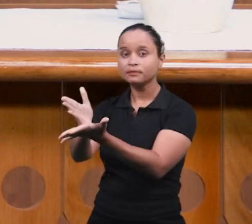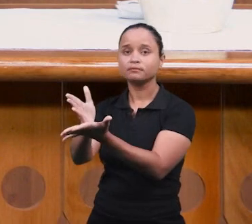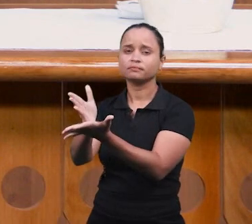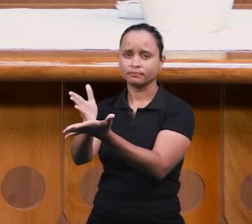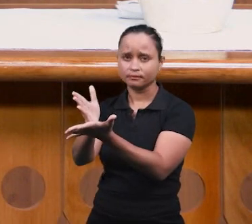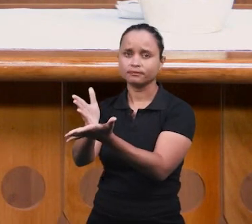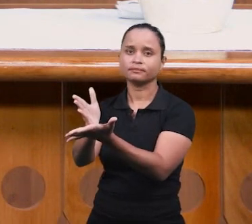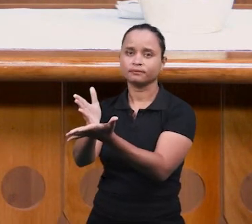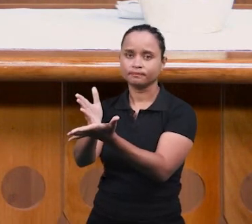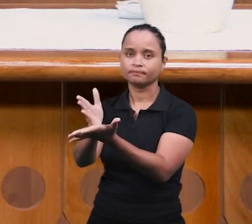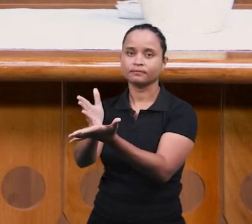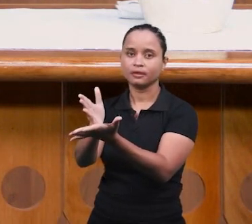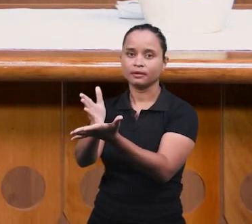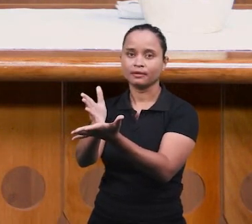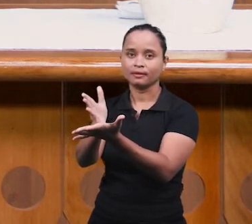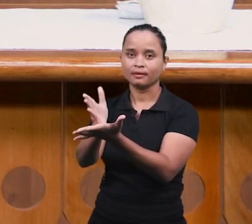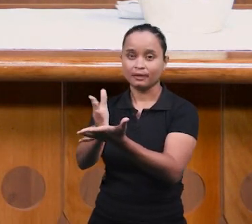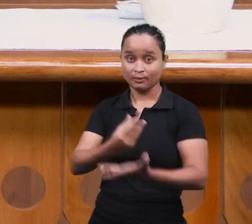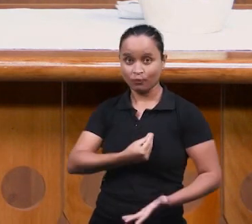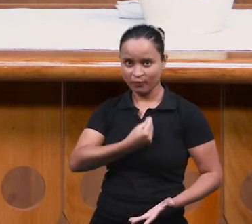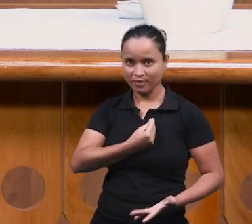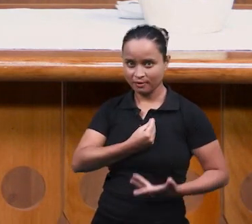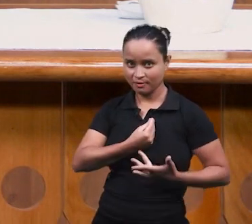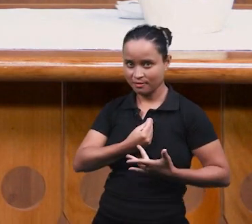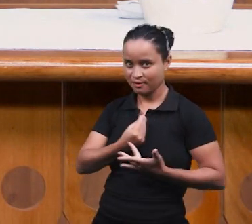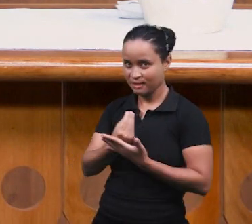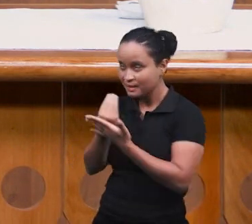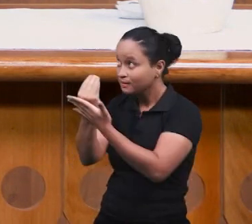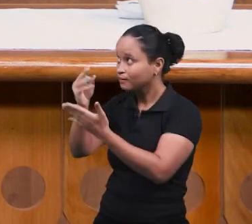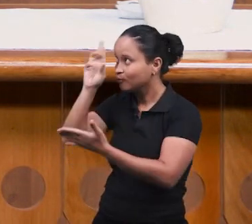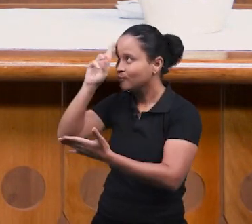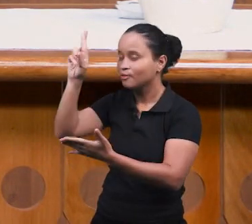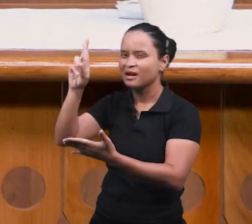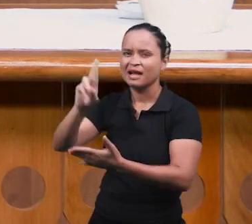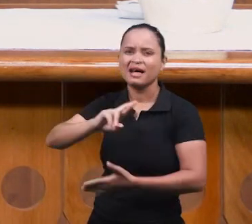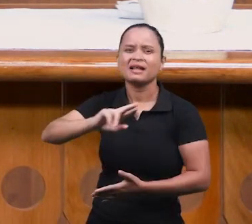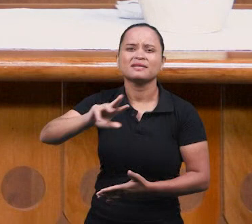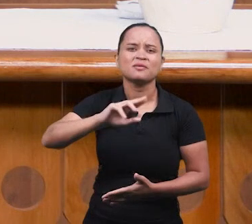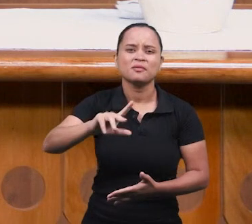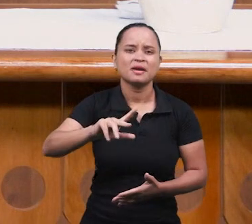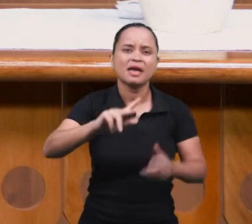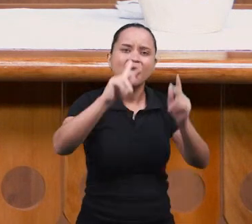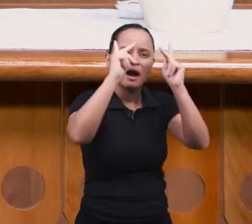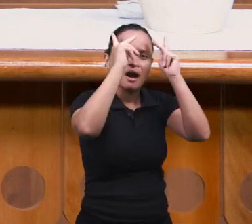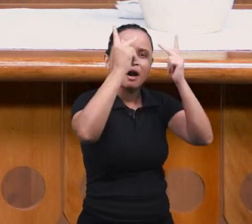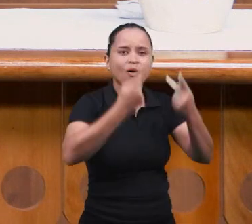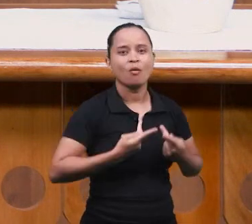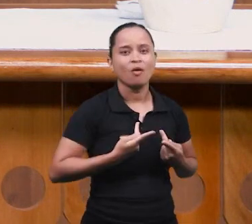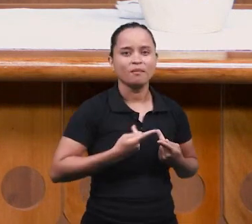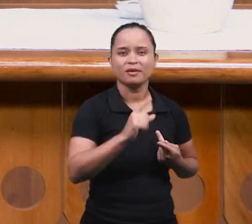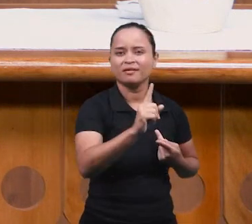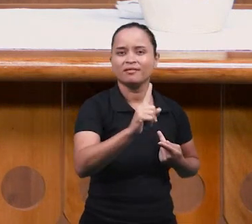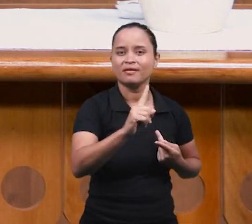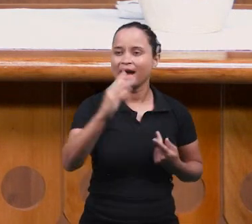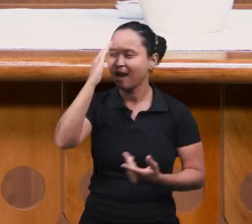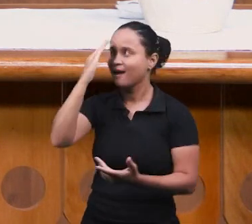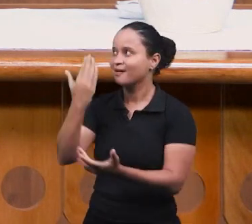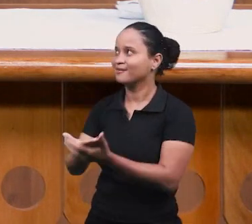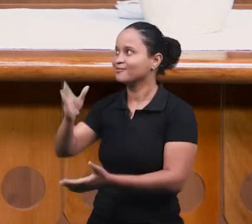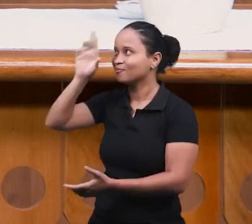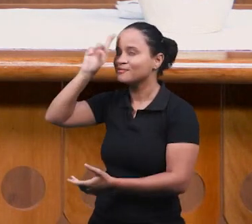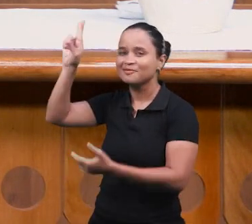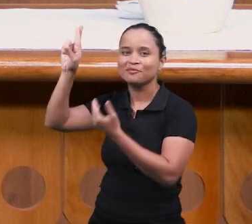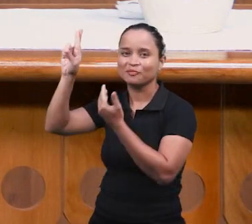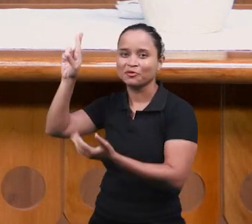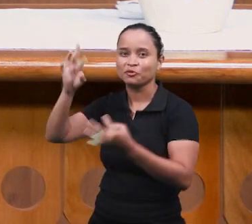Donnez votre chemin au Seigneur, pas à l'homme. Confiez-vous sur le Seigneur, et il fera tout. Loué